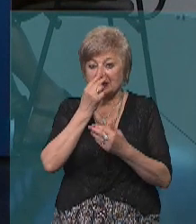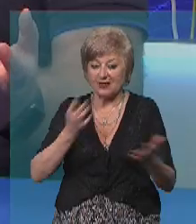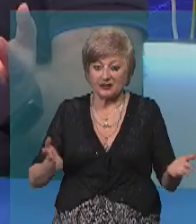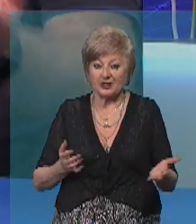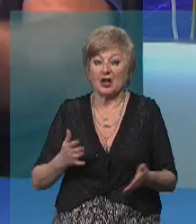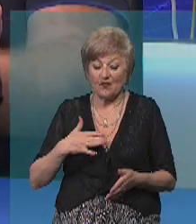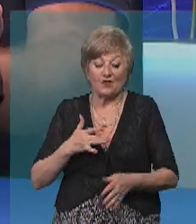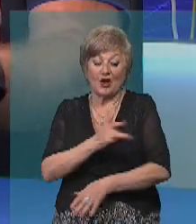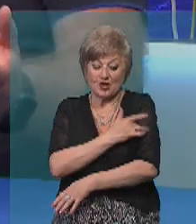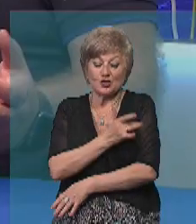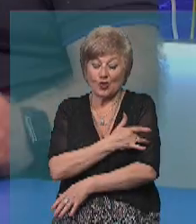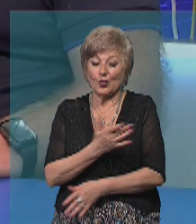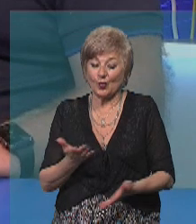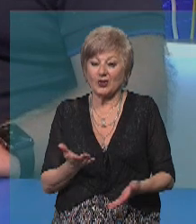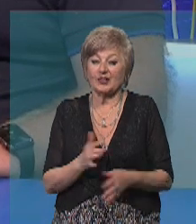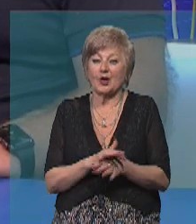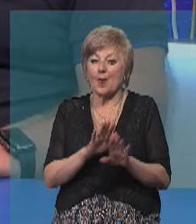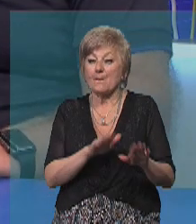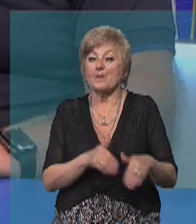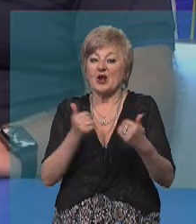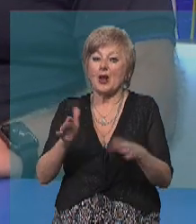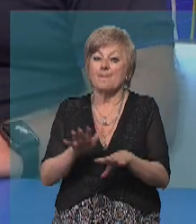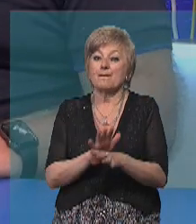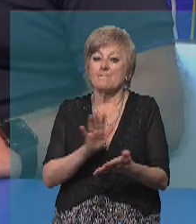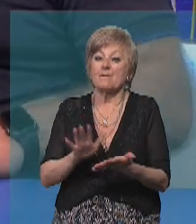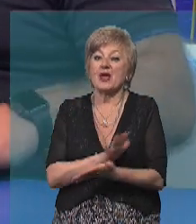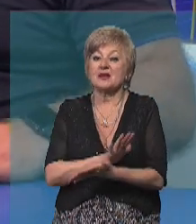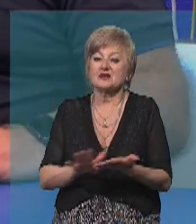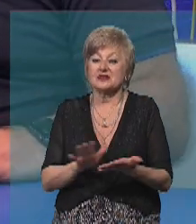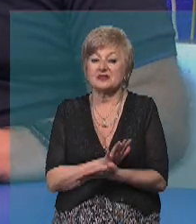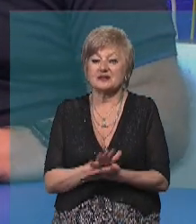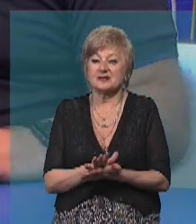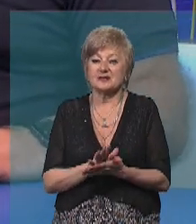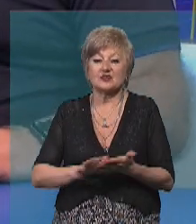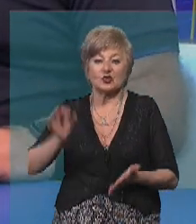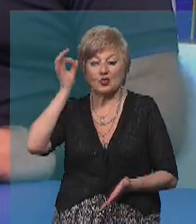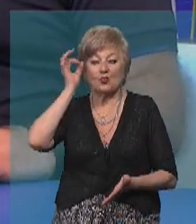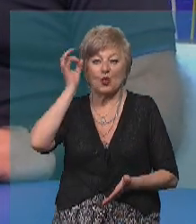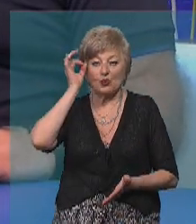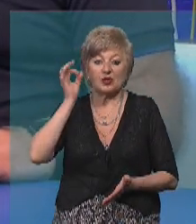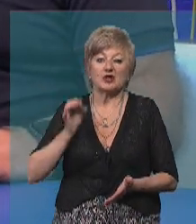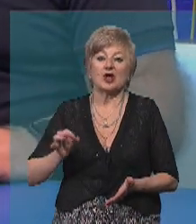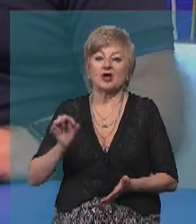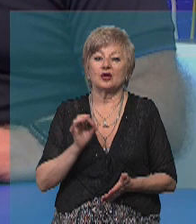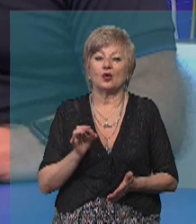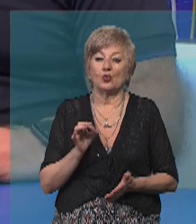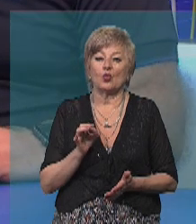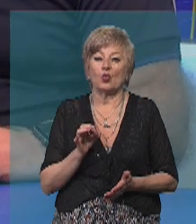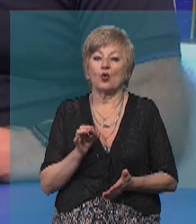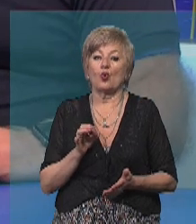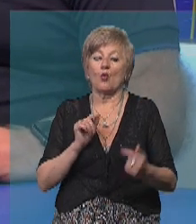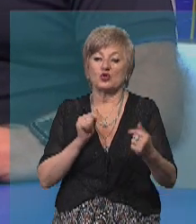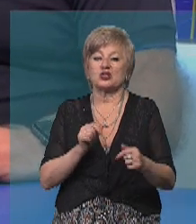ж слуги, прийдіть. Вам пропонують безкоштовно. Навіть от згадували про там опозиційний